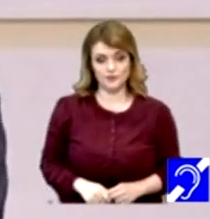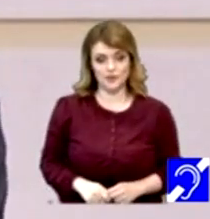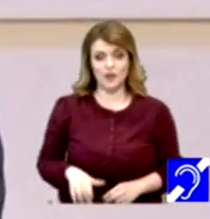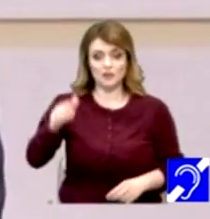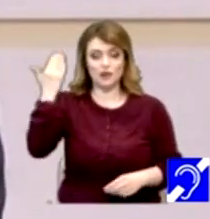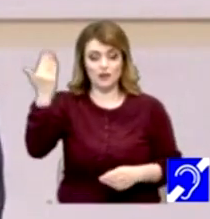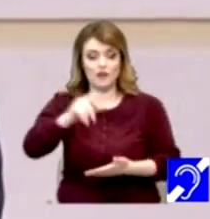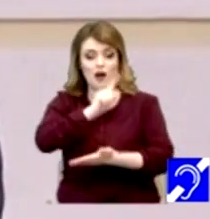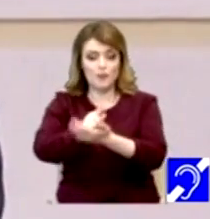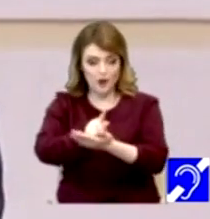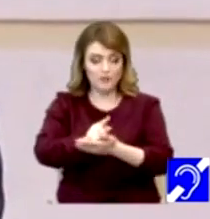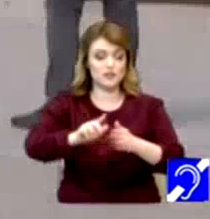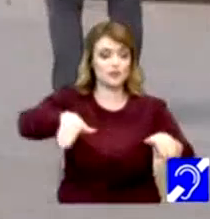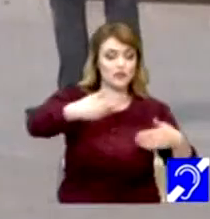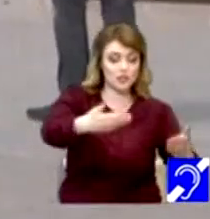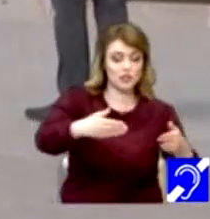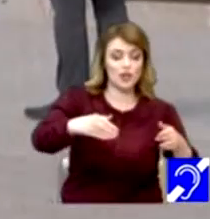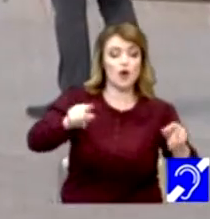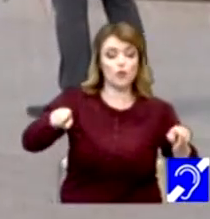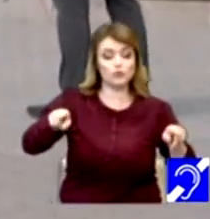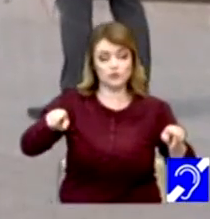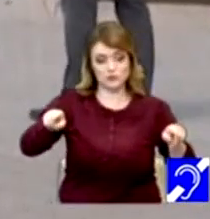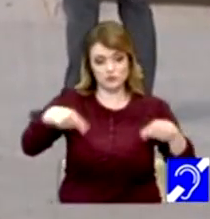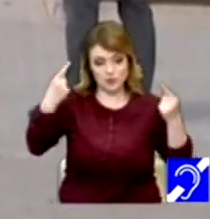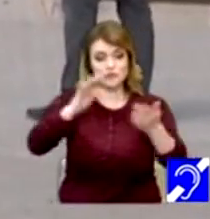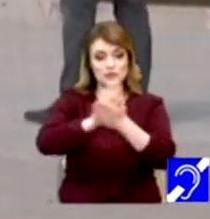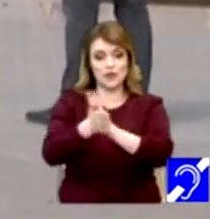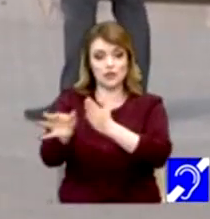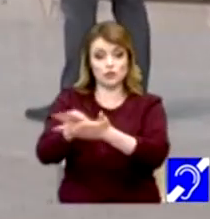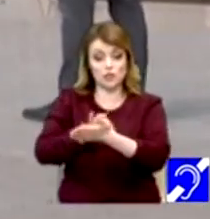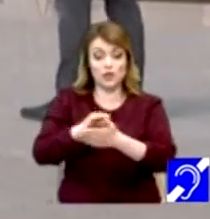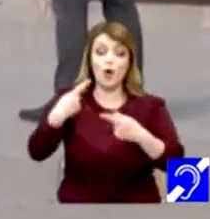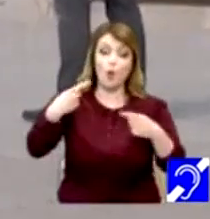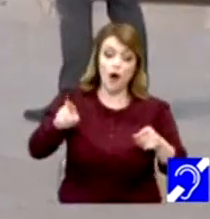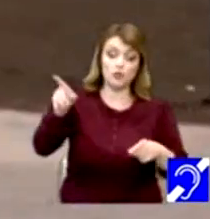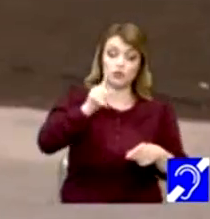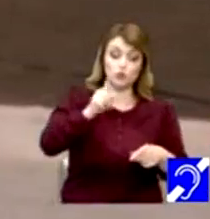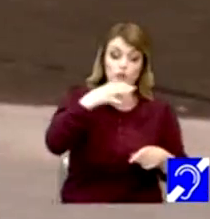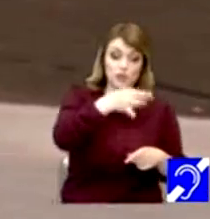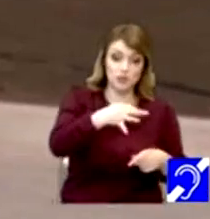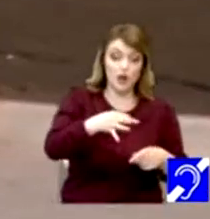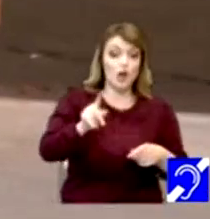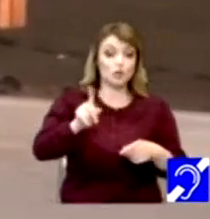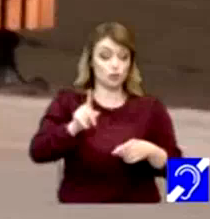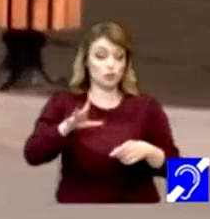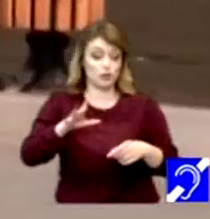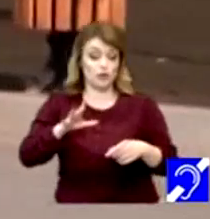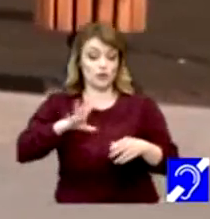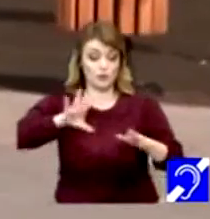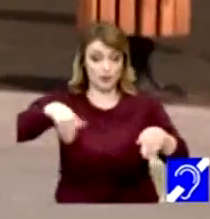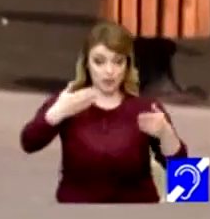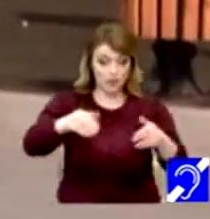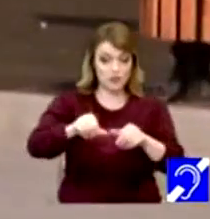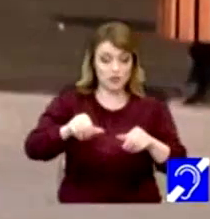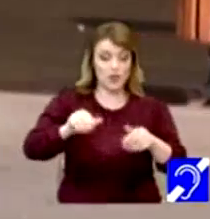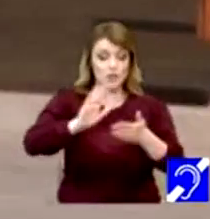în măsură să propună o stare de urgență. Un alt argument adus de Litvinenko este că în urma decretării stării de urgență nu s-a aplicat o măsură